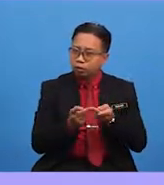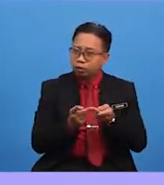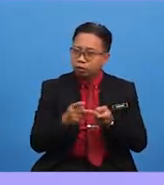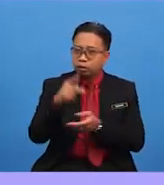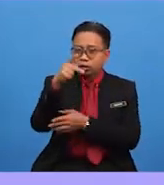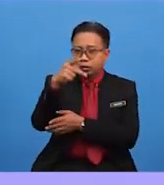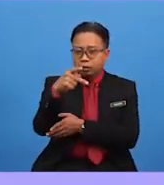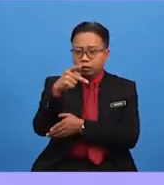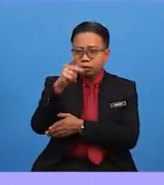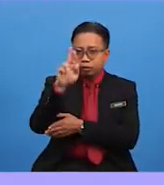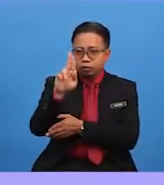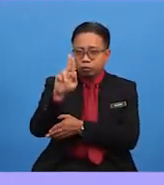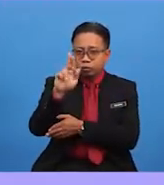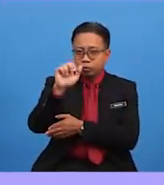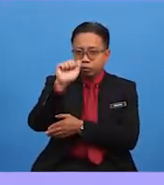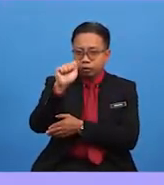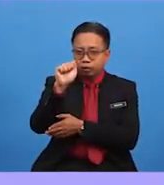kuali.